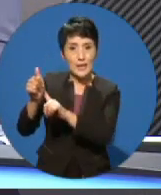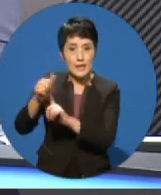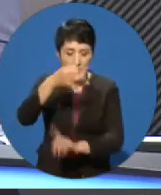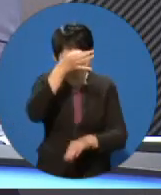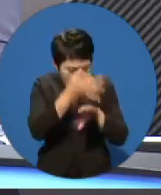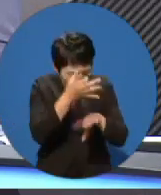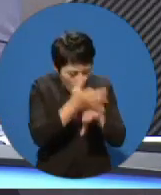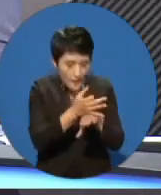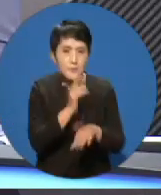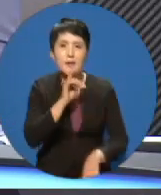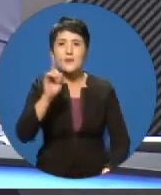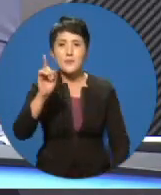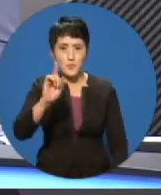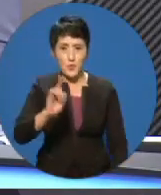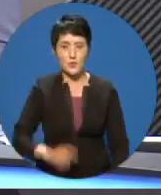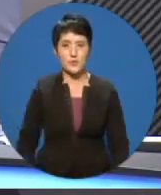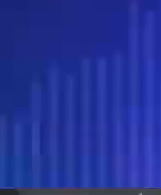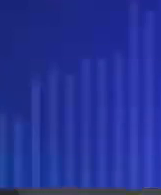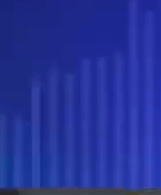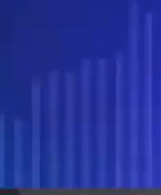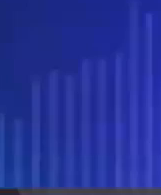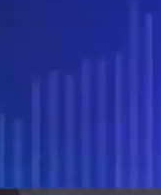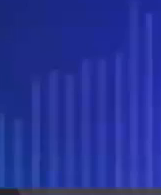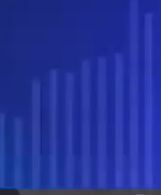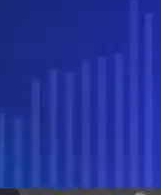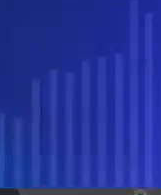있는지 들어보시겠습니다.